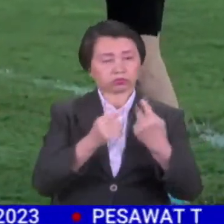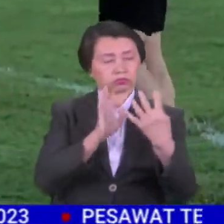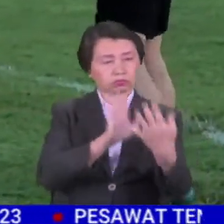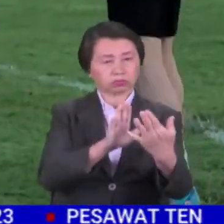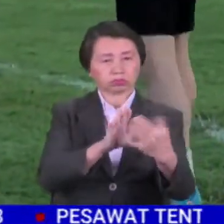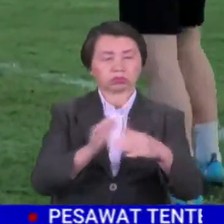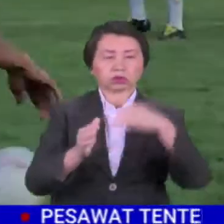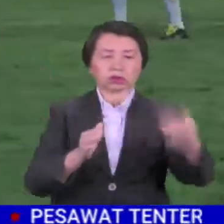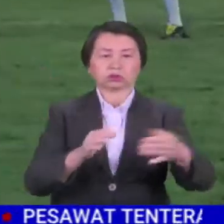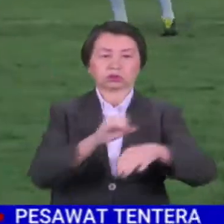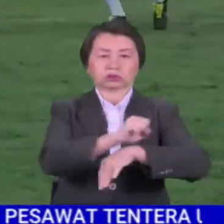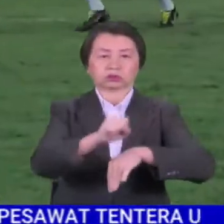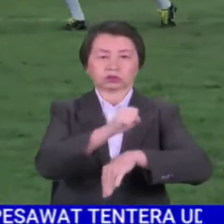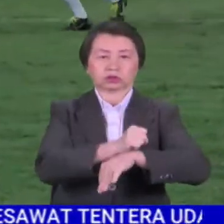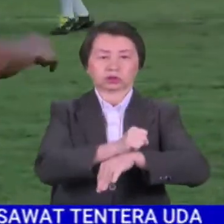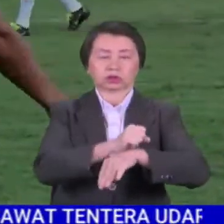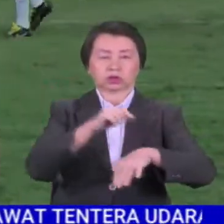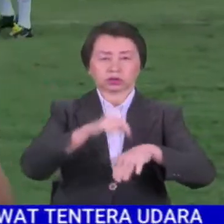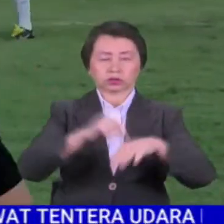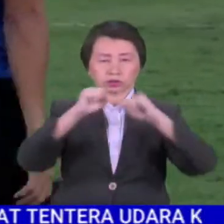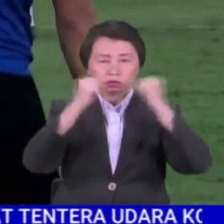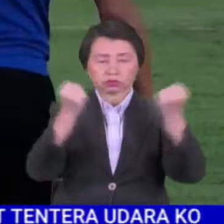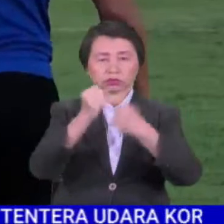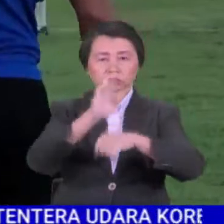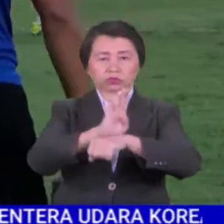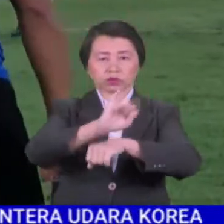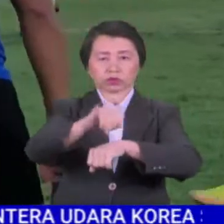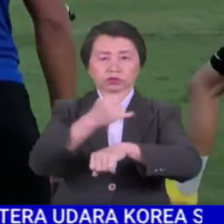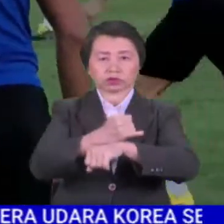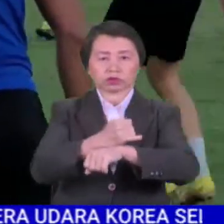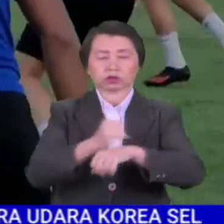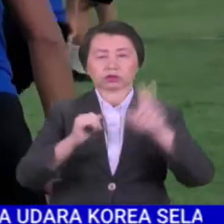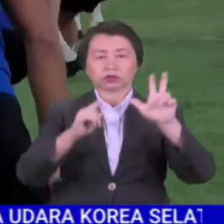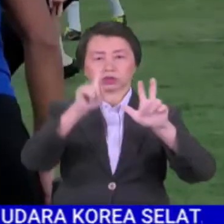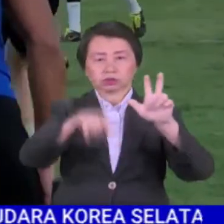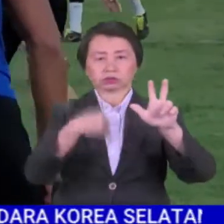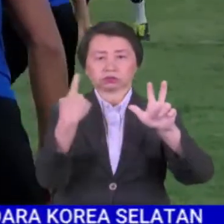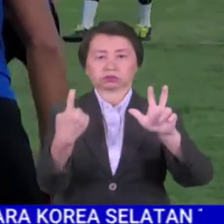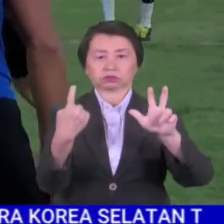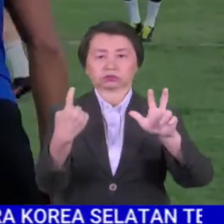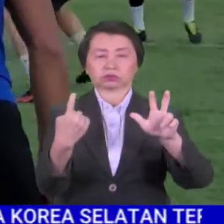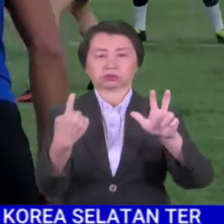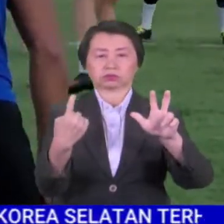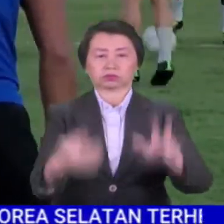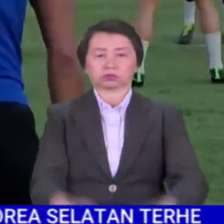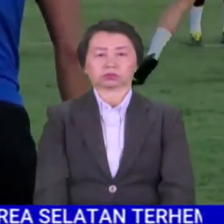pasukan jiran Singapura di Stadium Nasional Bukit Jalil 3 Januari ini.